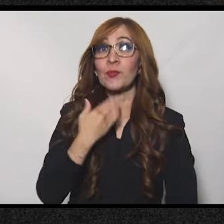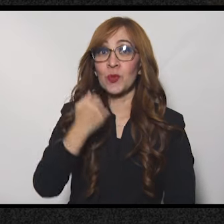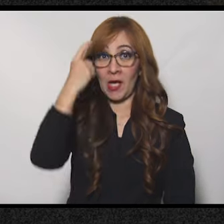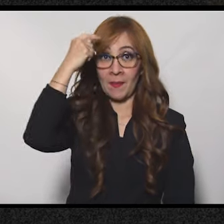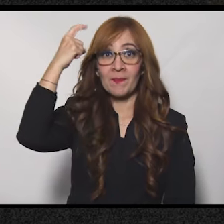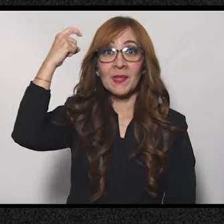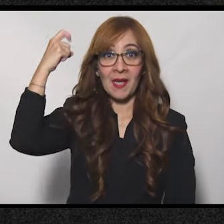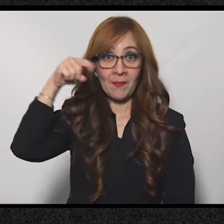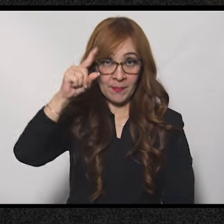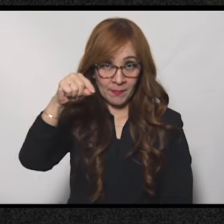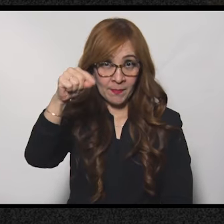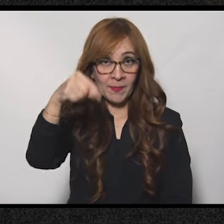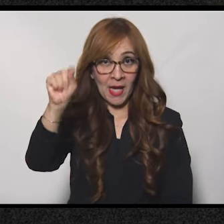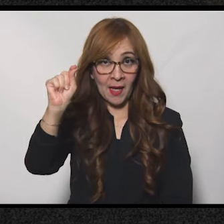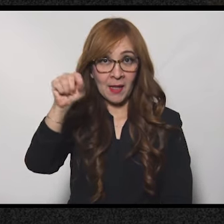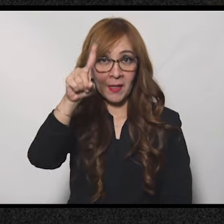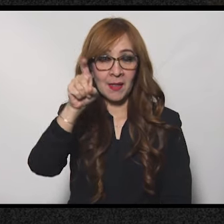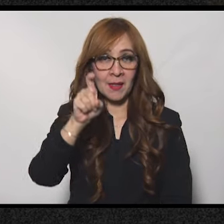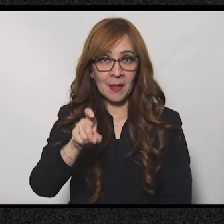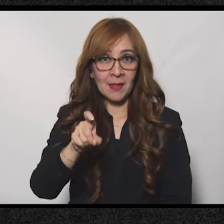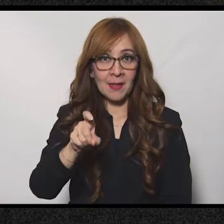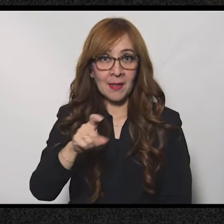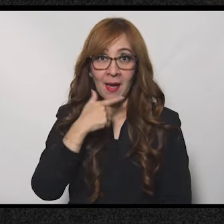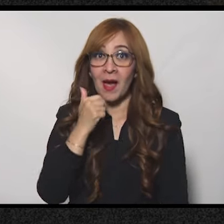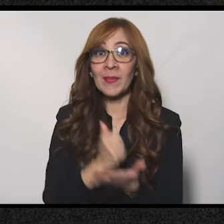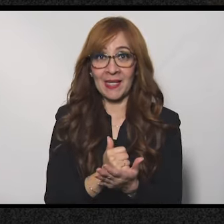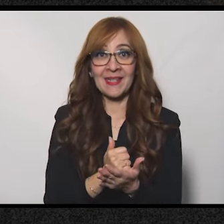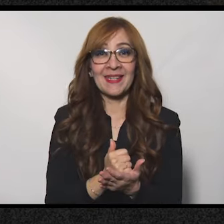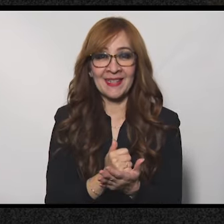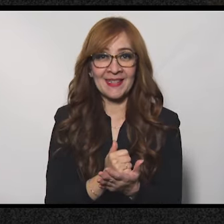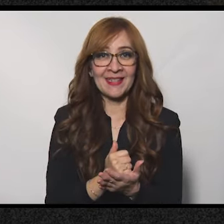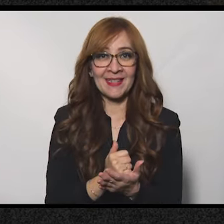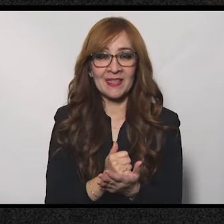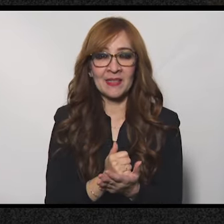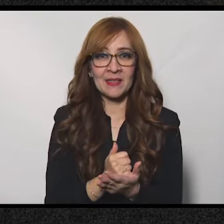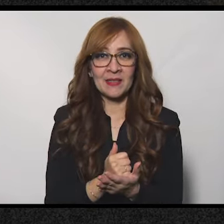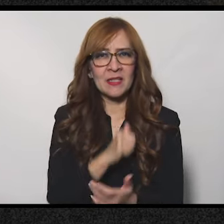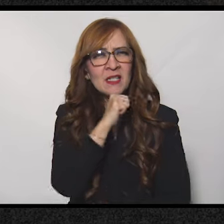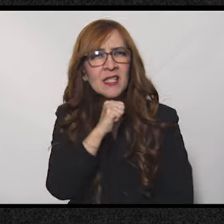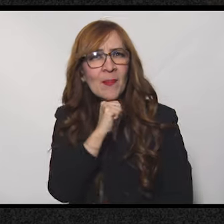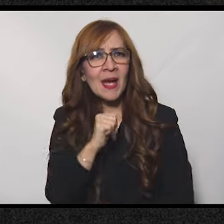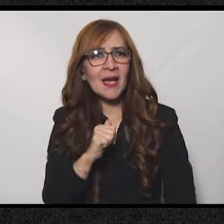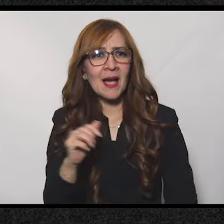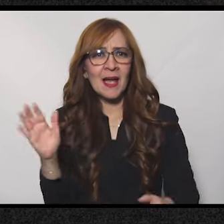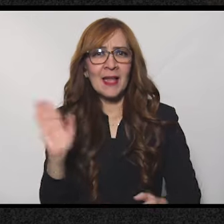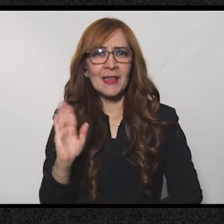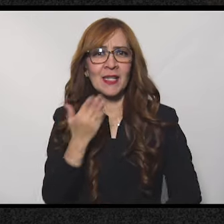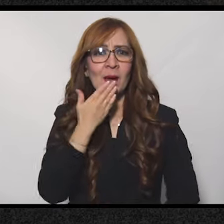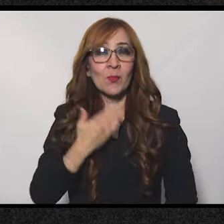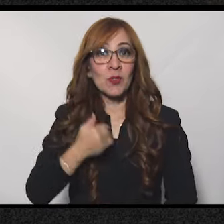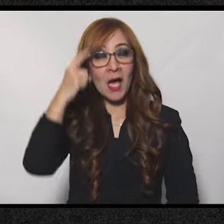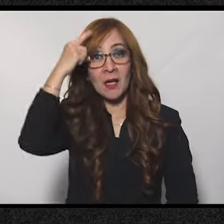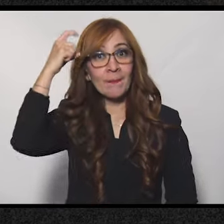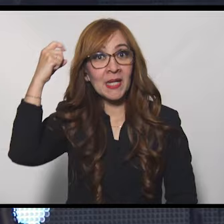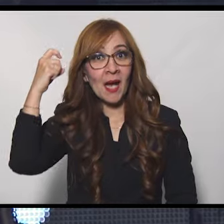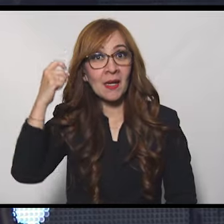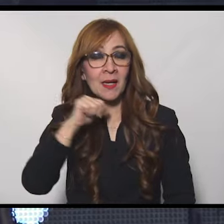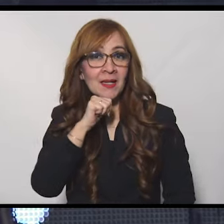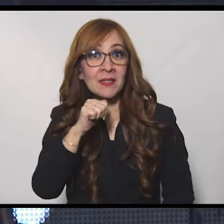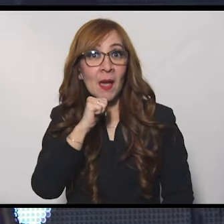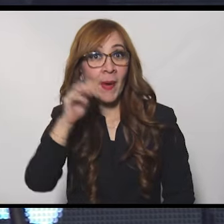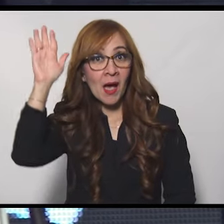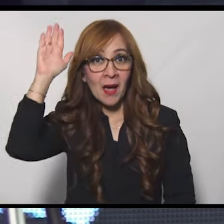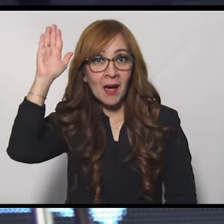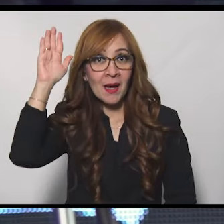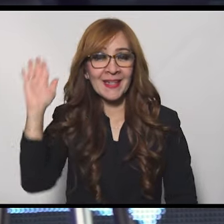dong. Ya. Ada amin? Ada yang tidak memiliki impian di sini? Saya